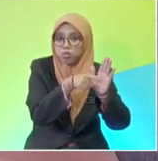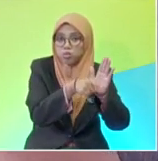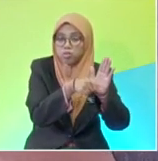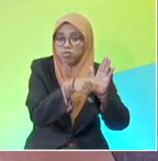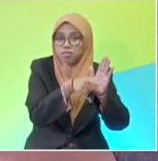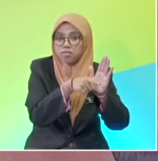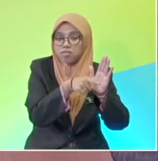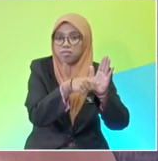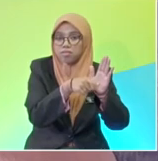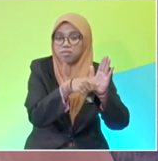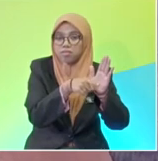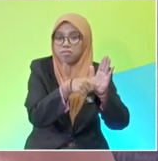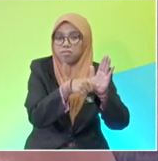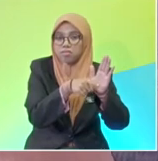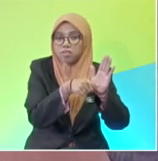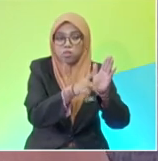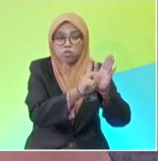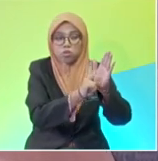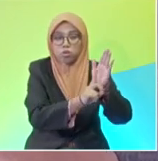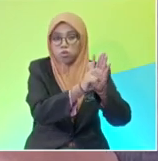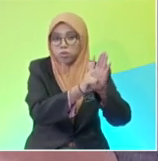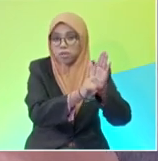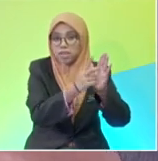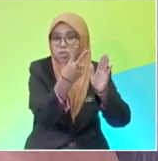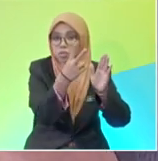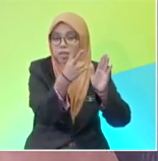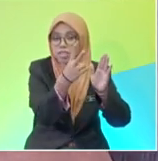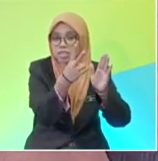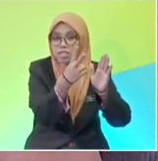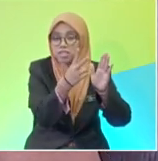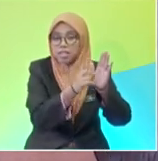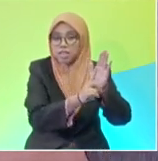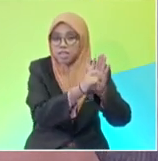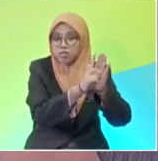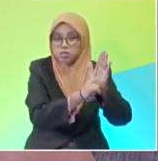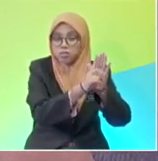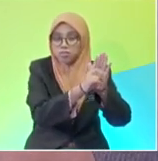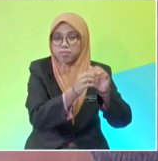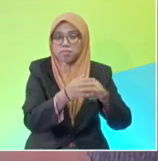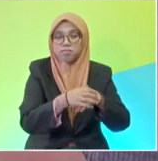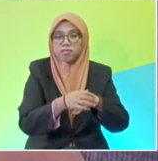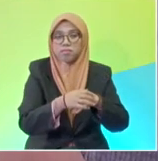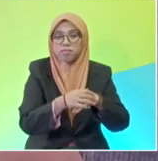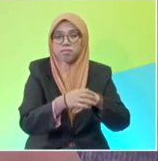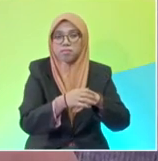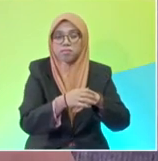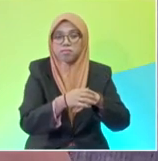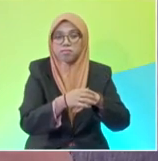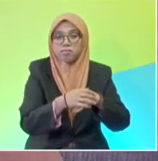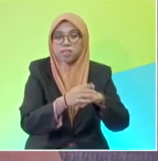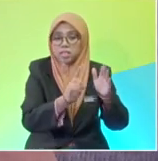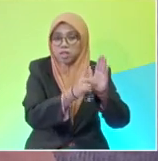tunjukkan nombor 12. Kita tengok dia nombor 12 sekarang. Lepas tu jarum panjang dia